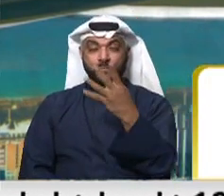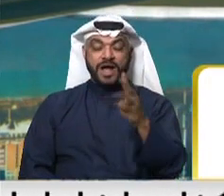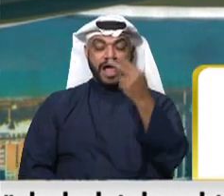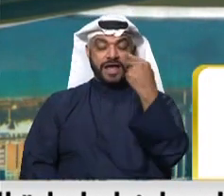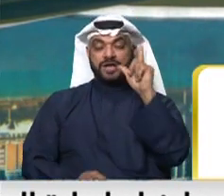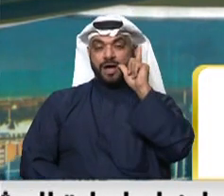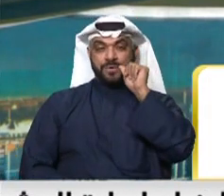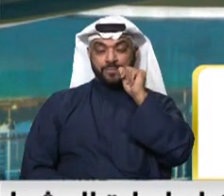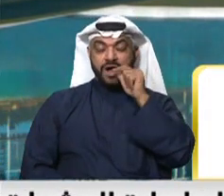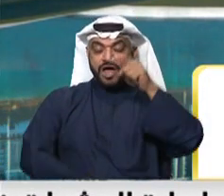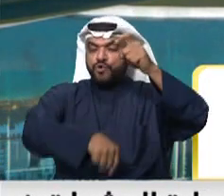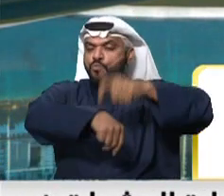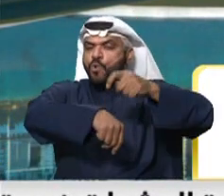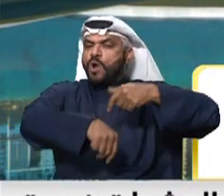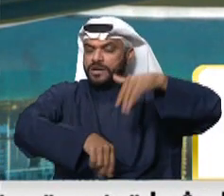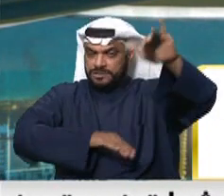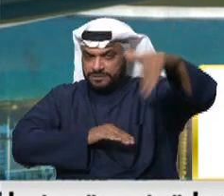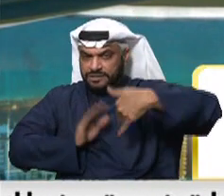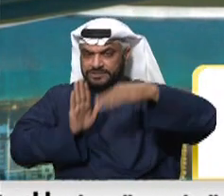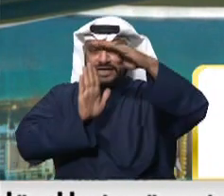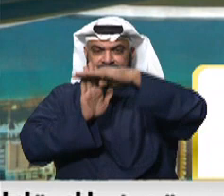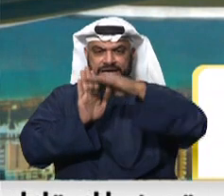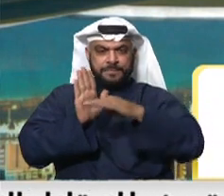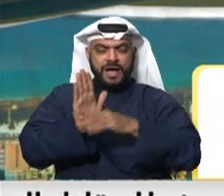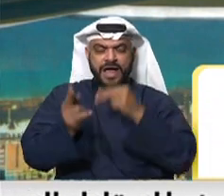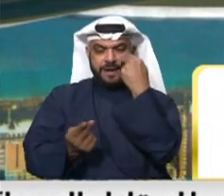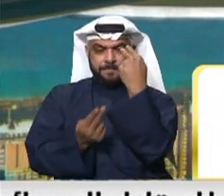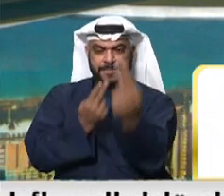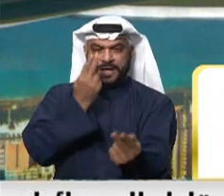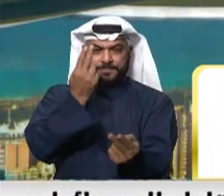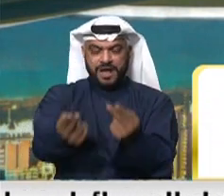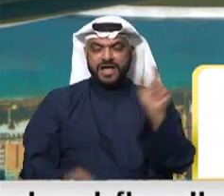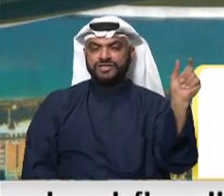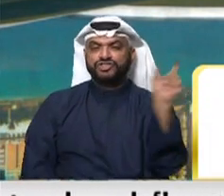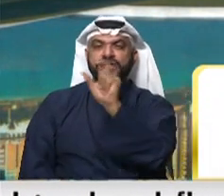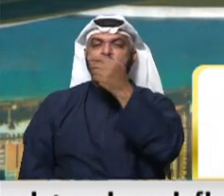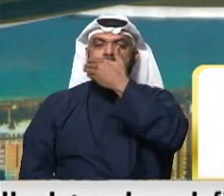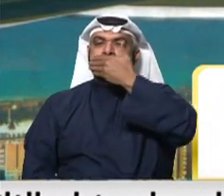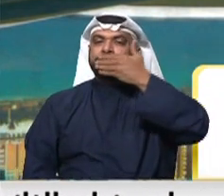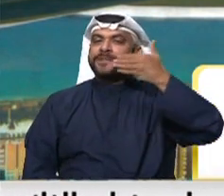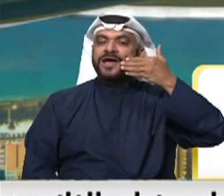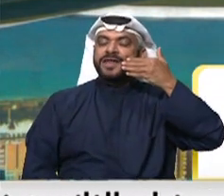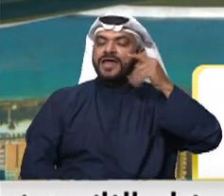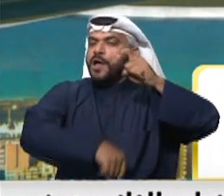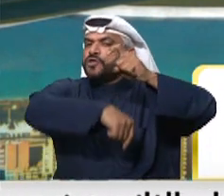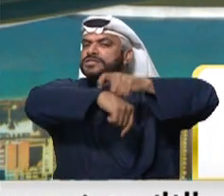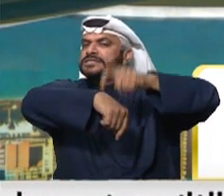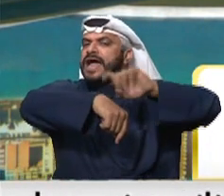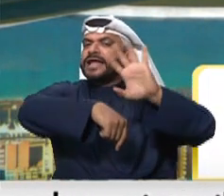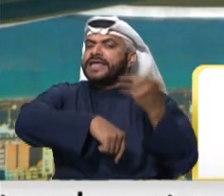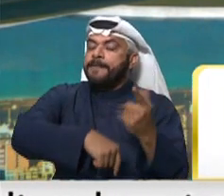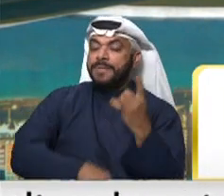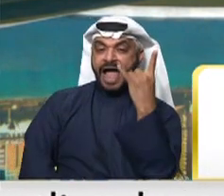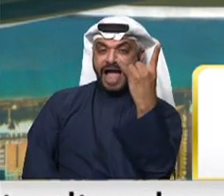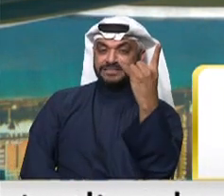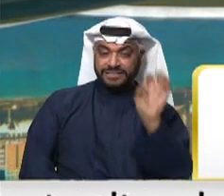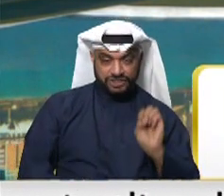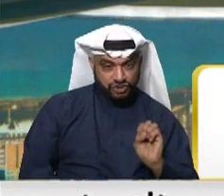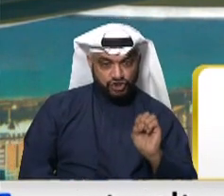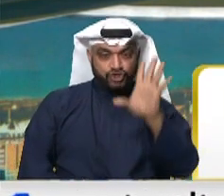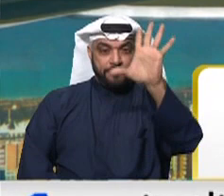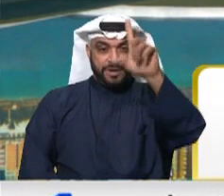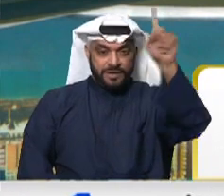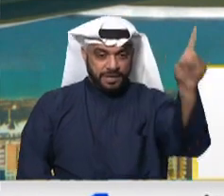مواعيد استقبال طلبات مرشحي مجلس الامه خلال شهر رمضان المبارك لتكون ما بين الساعه صباحا